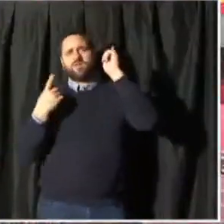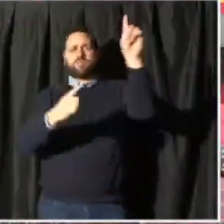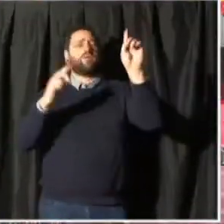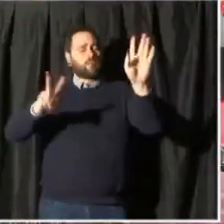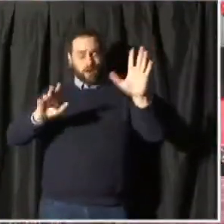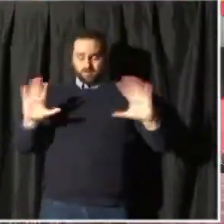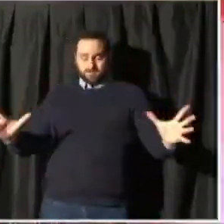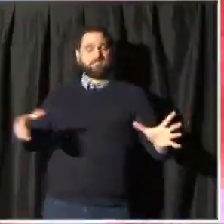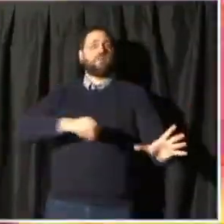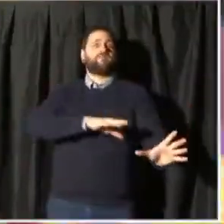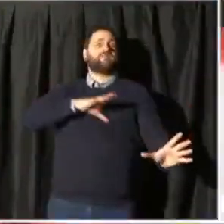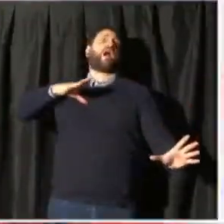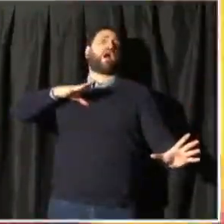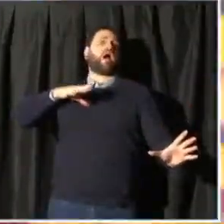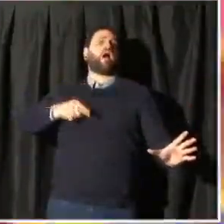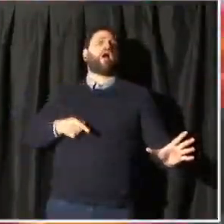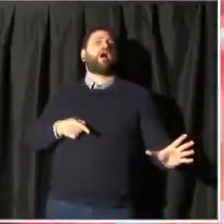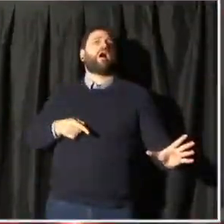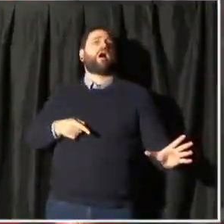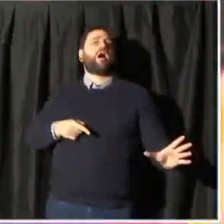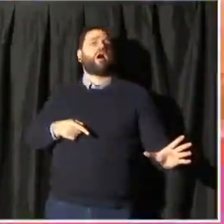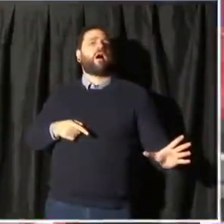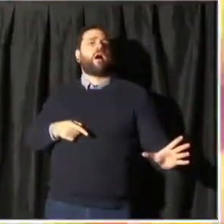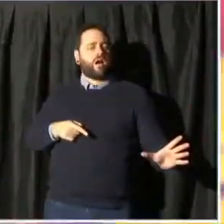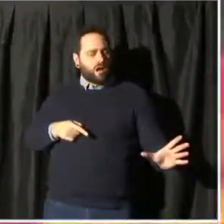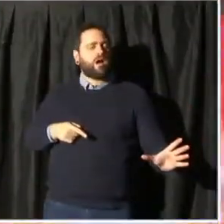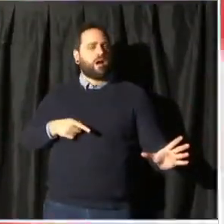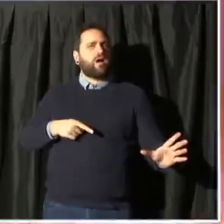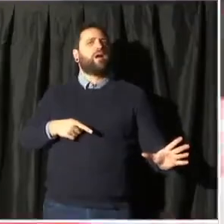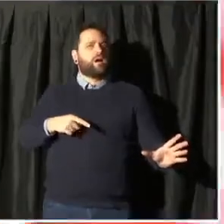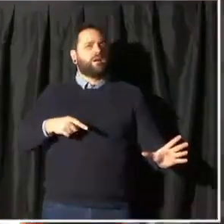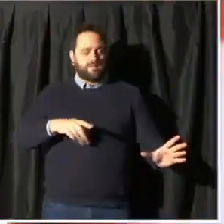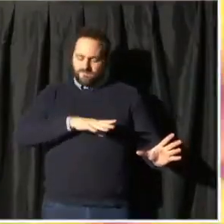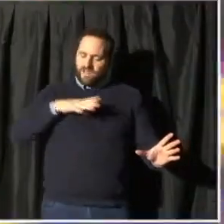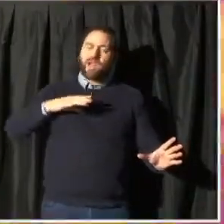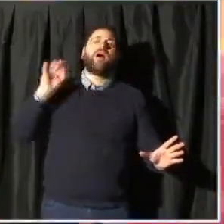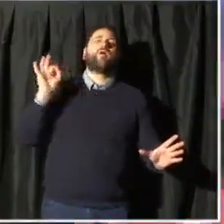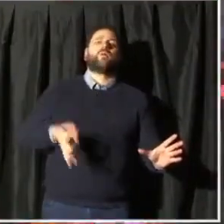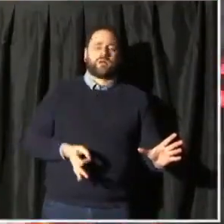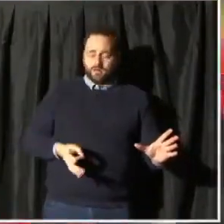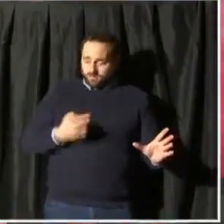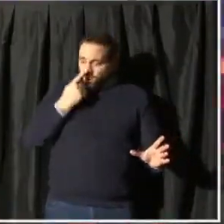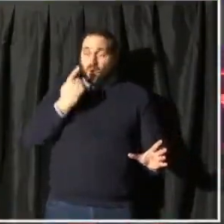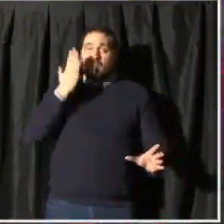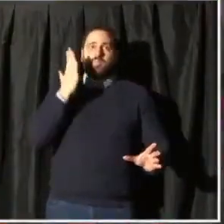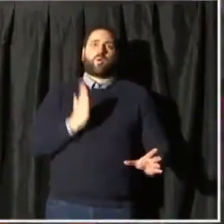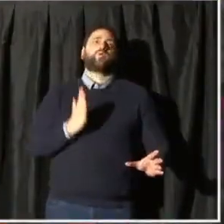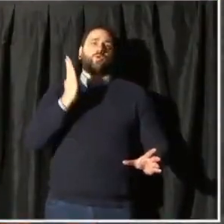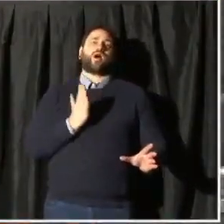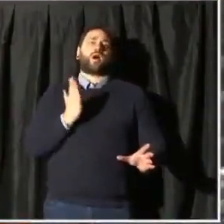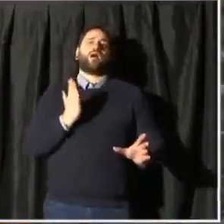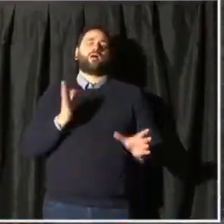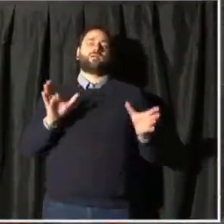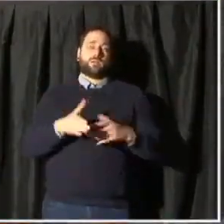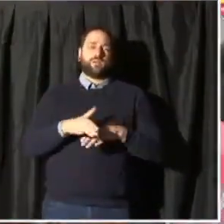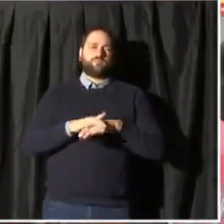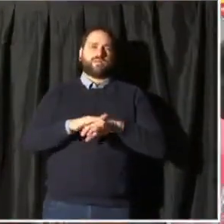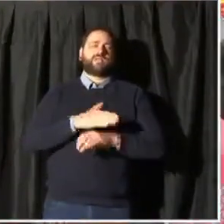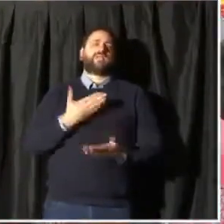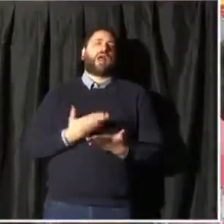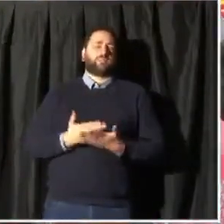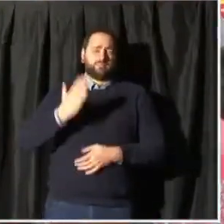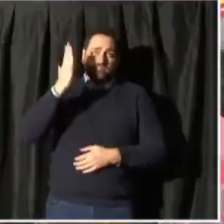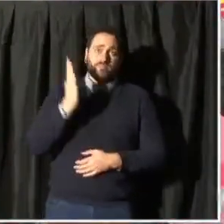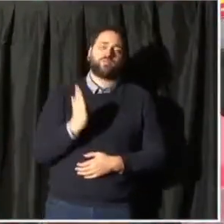avons plus que jamais besoin aujourd'hui de cette gauche là parce que c'est cette gauche qui ne se fait